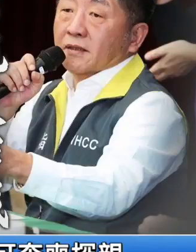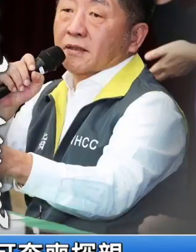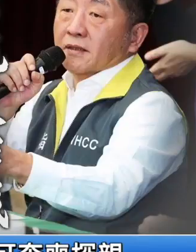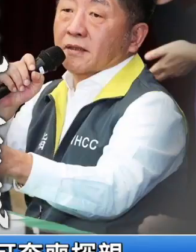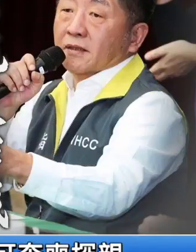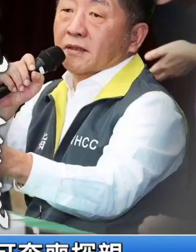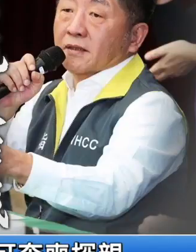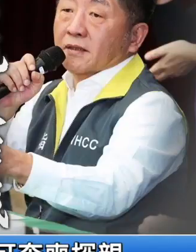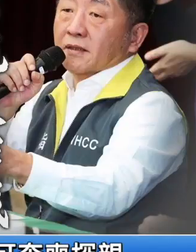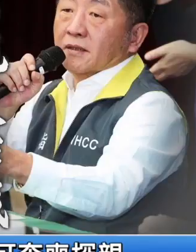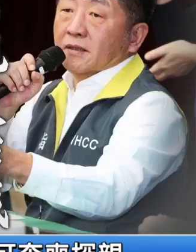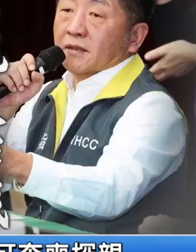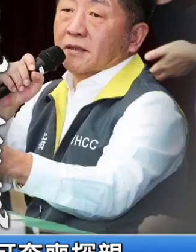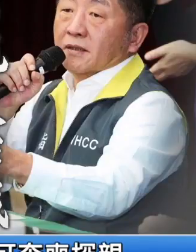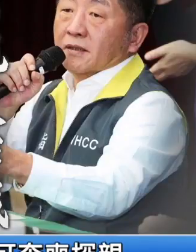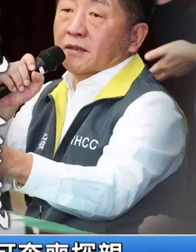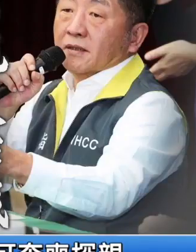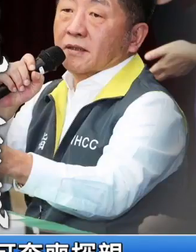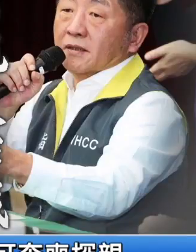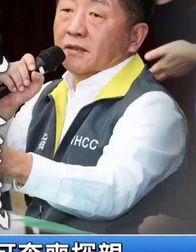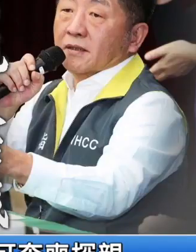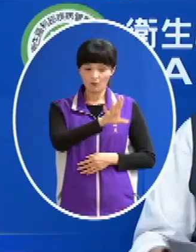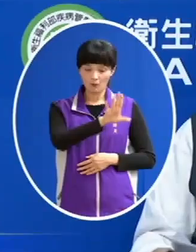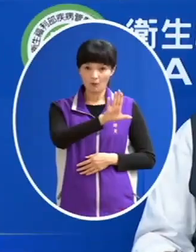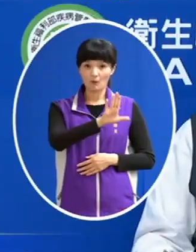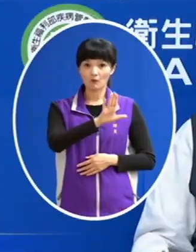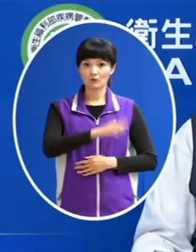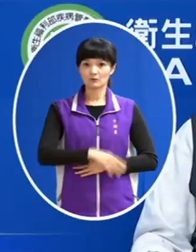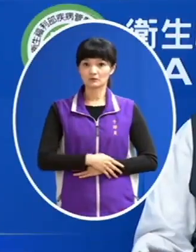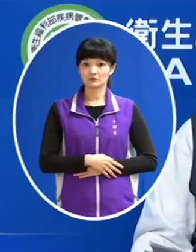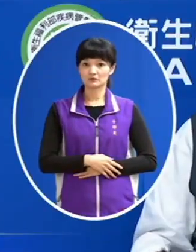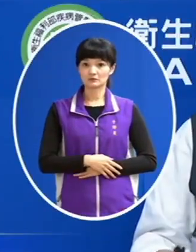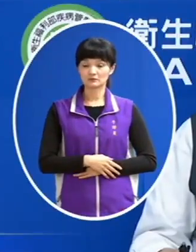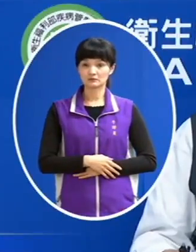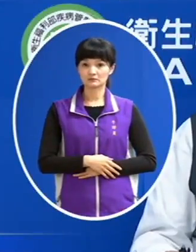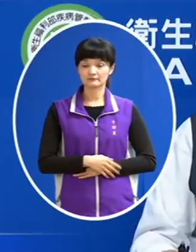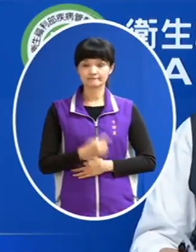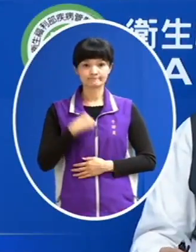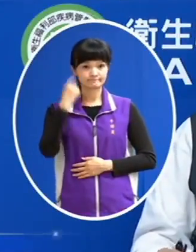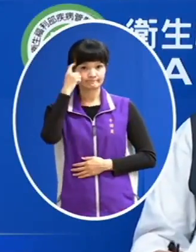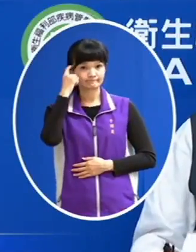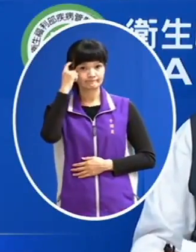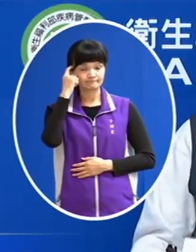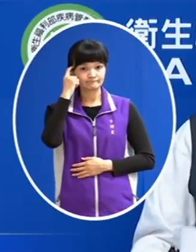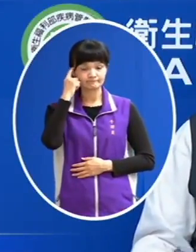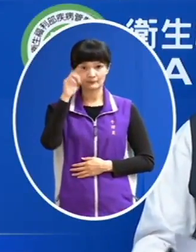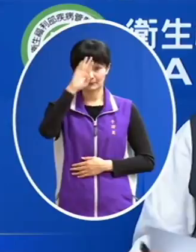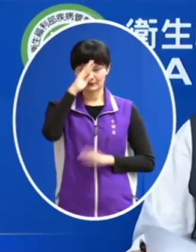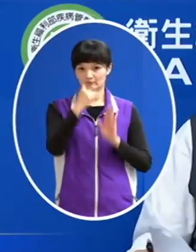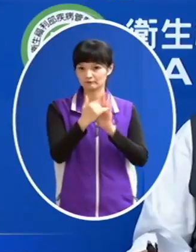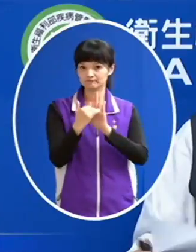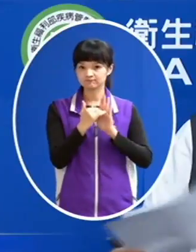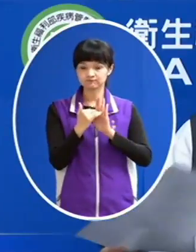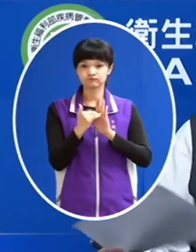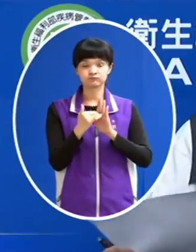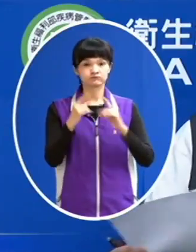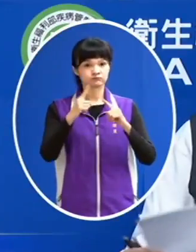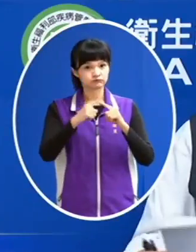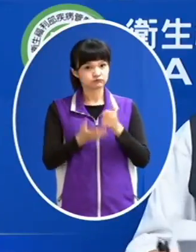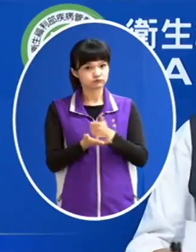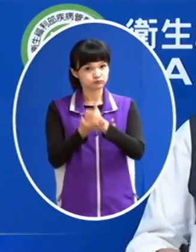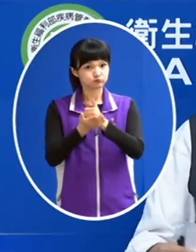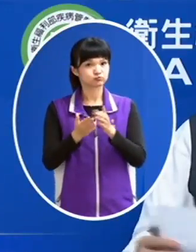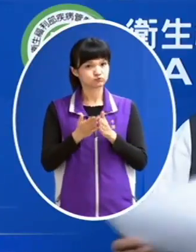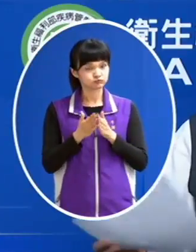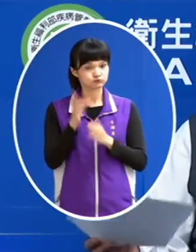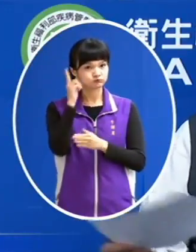可奔丧或探望重病的家属。 基于在人道跟防疫的考量，跟现在对于疫情跟检